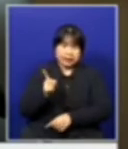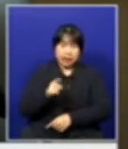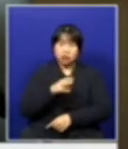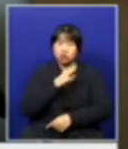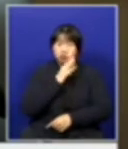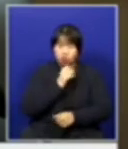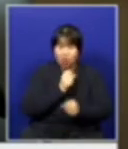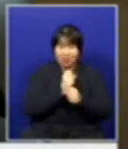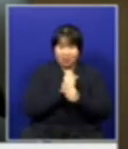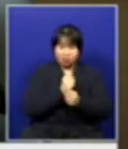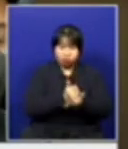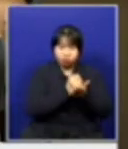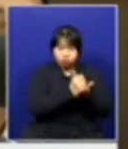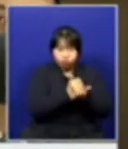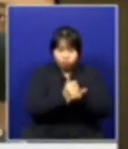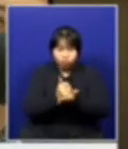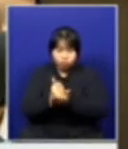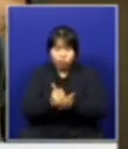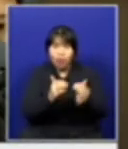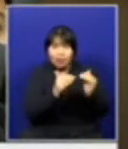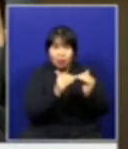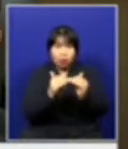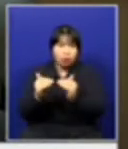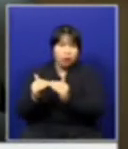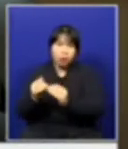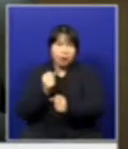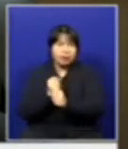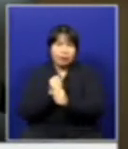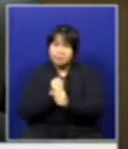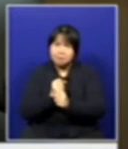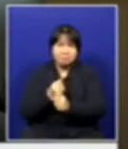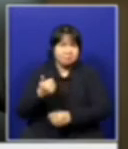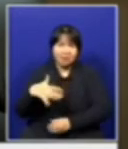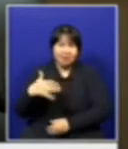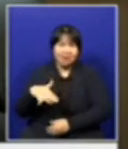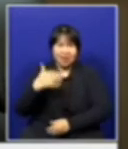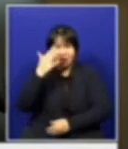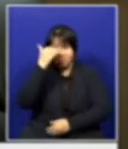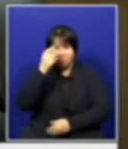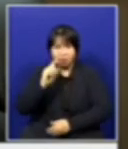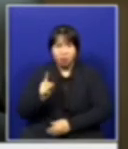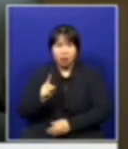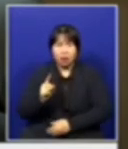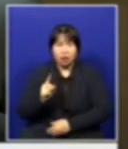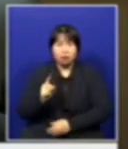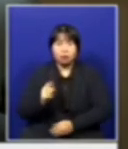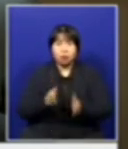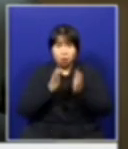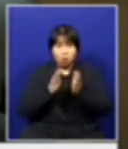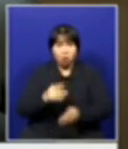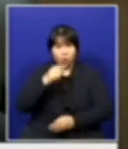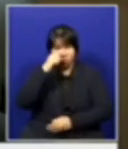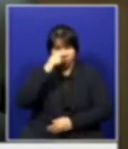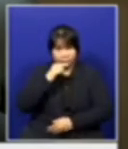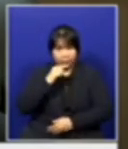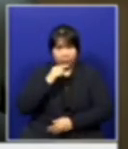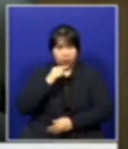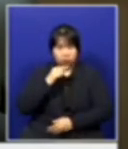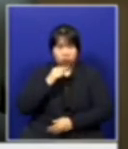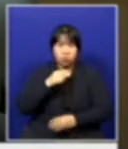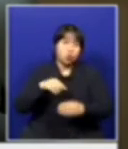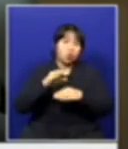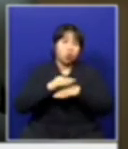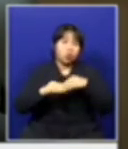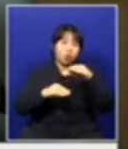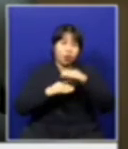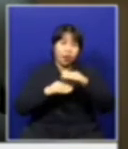เนี่ยมันทำไม่ได้นะครับซึ่งทำให้คนไทยในโครงการ